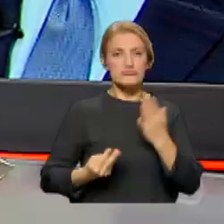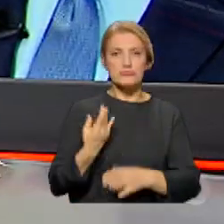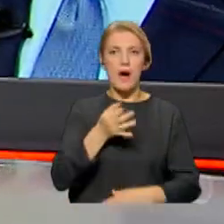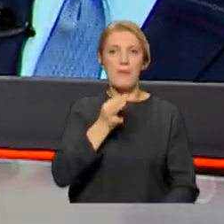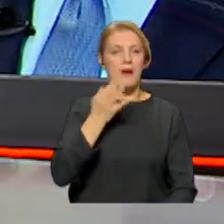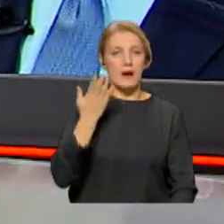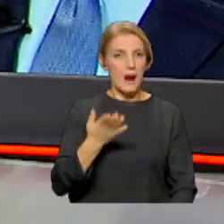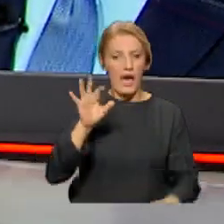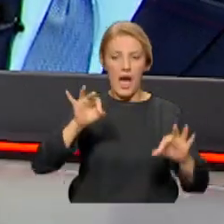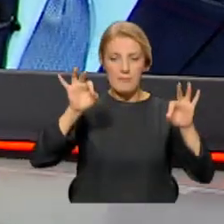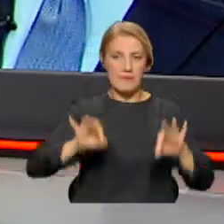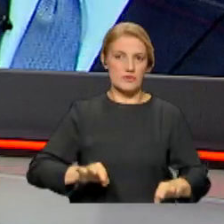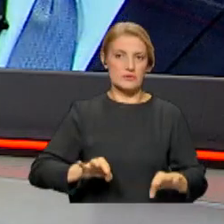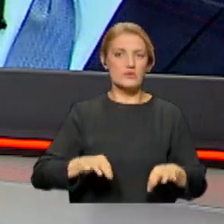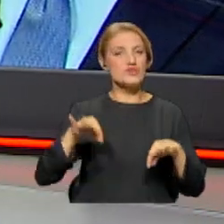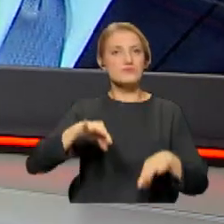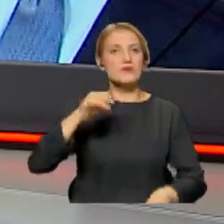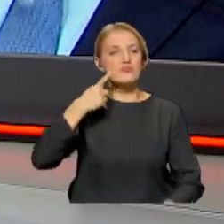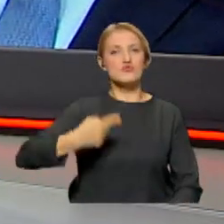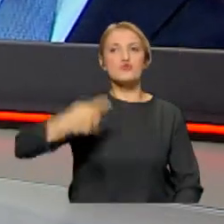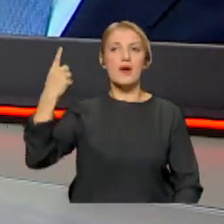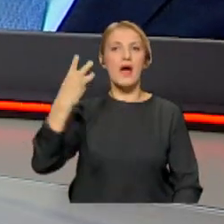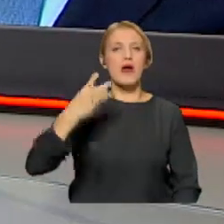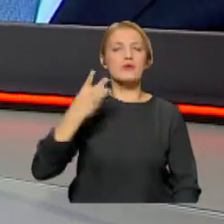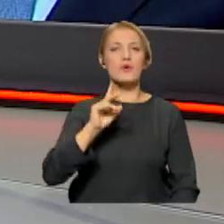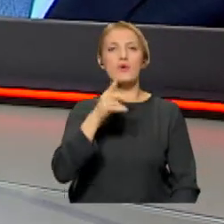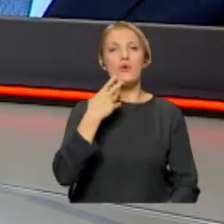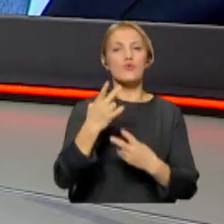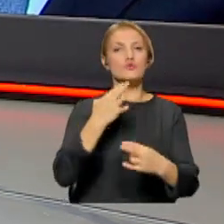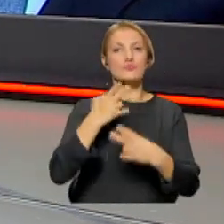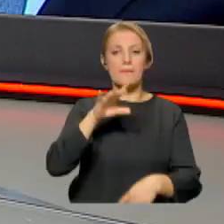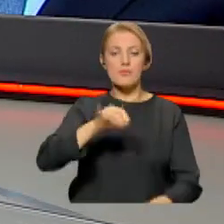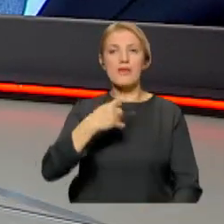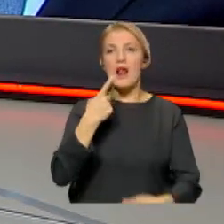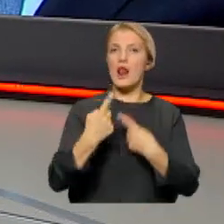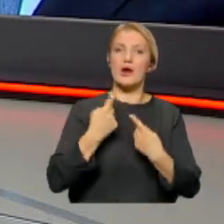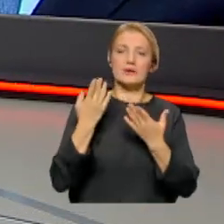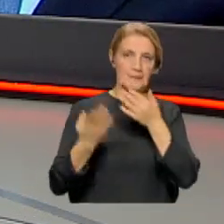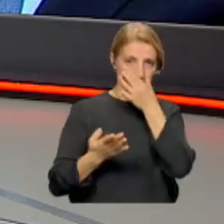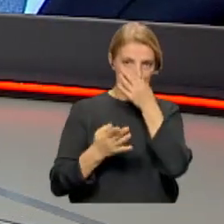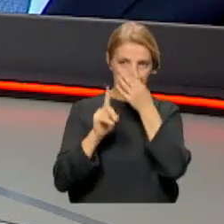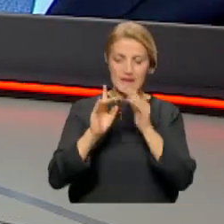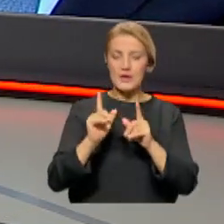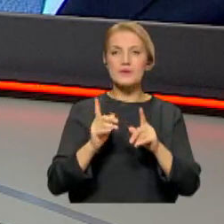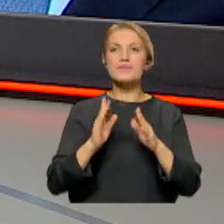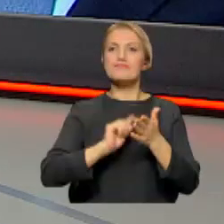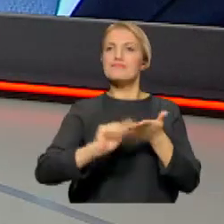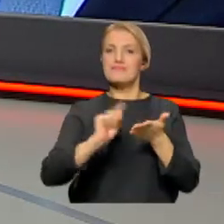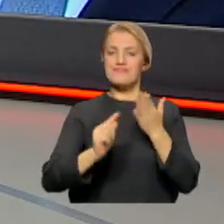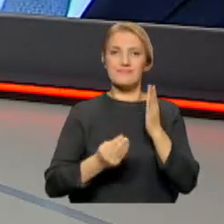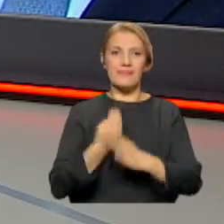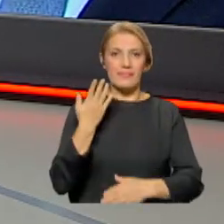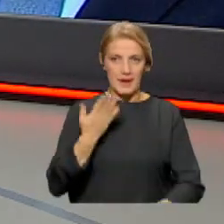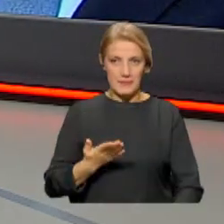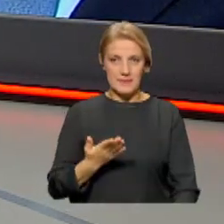haberler hemen başlıyoruz Şimdi Cumhurbaşkanı Erdoğan'ın sözleriyle Bu bir iddia bir köşe yazısında yer aldı